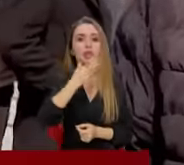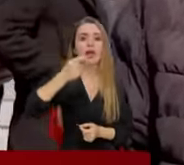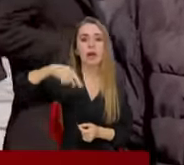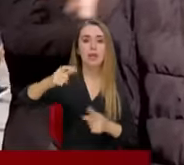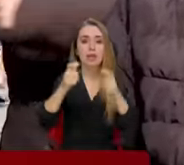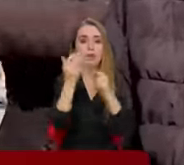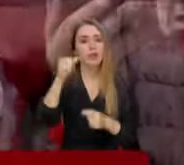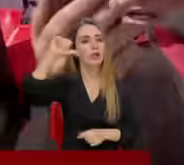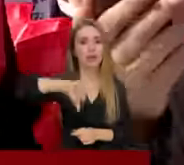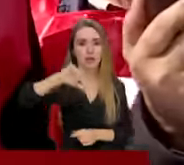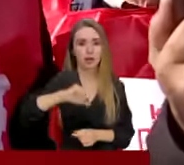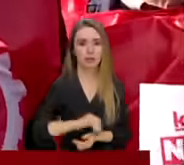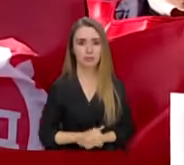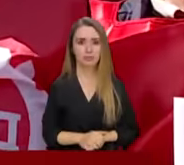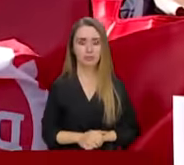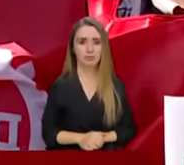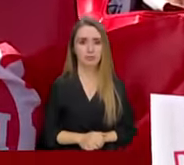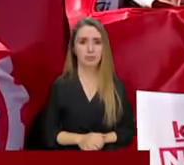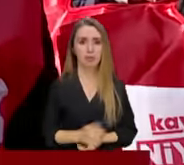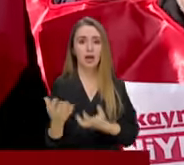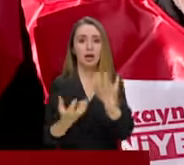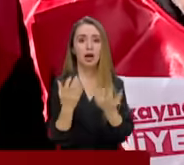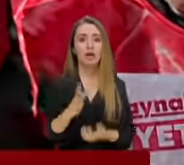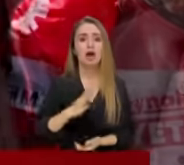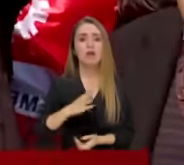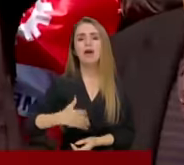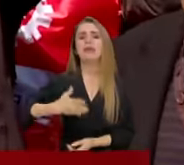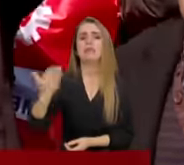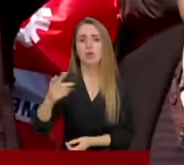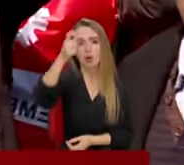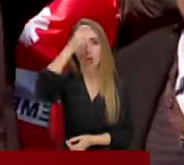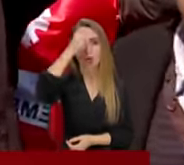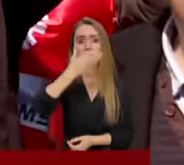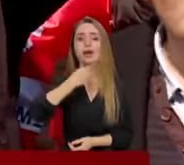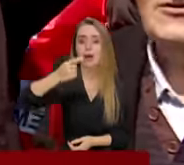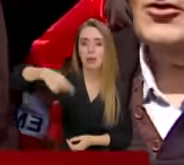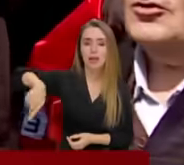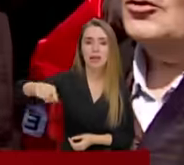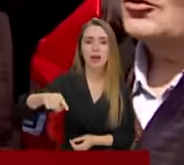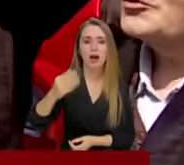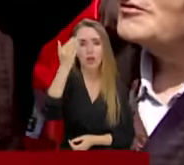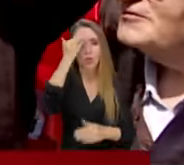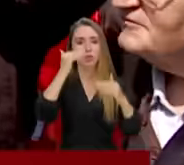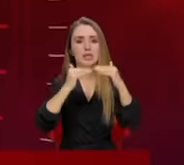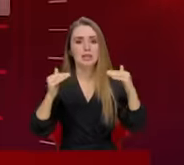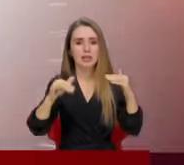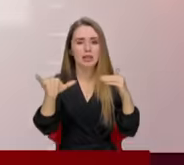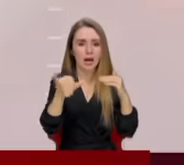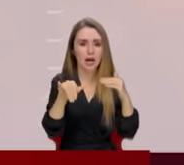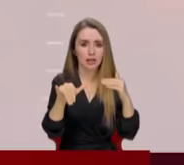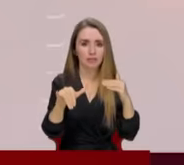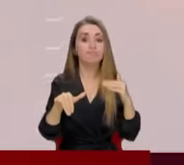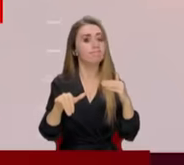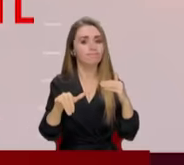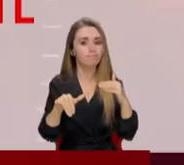emekliler simit alamıyor, simit. Kaynak var, niyet yok. Türkiye'deki emekliler yoksulluk sınırına yaklaşmak bir